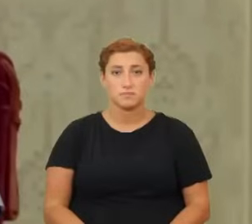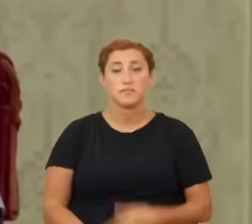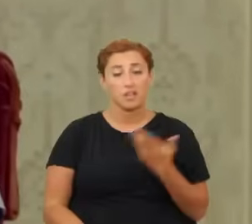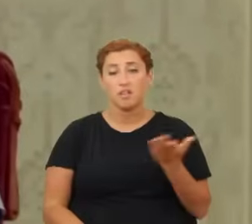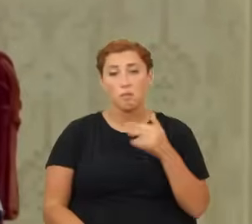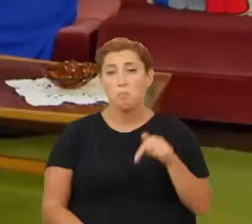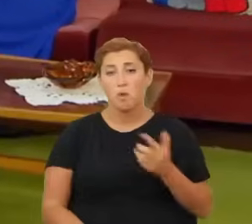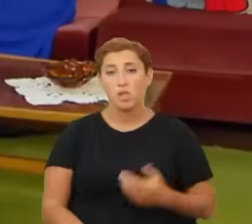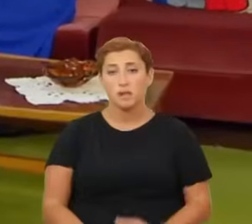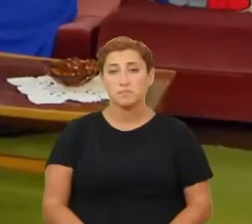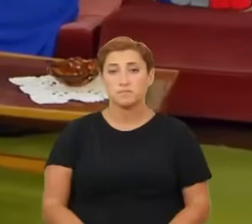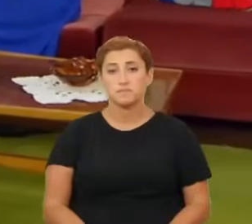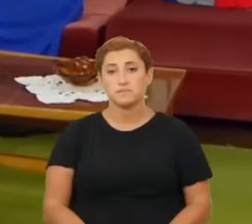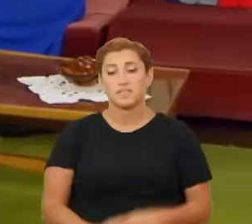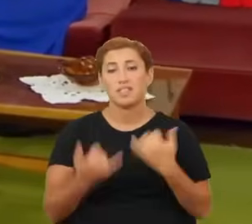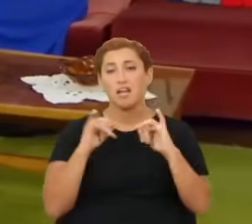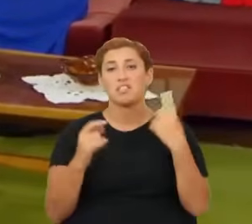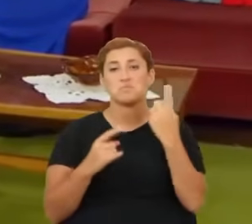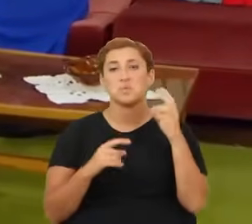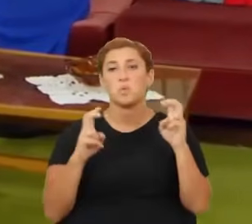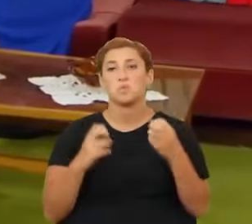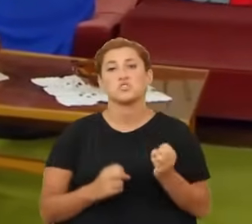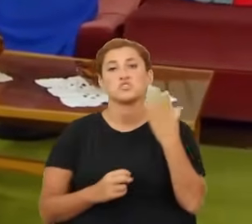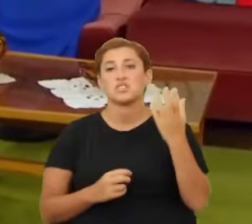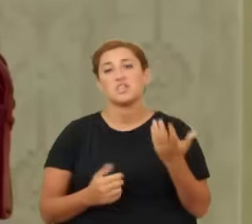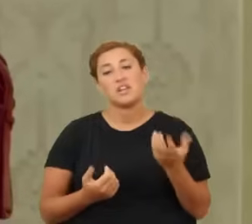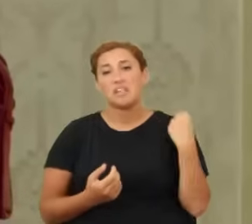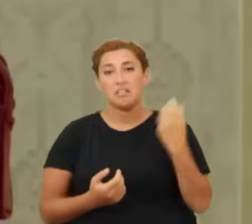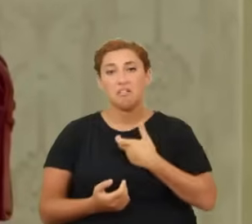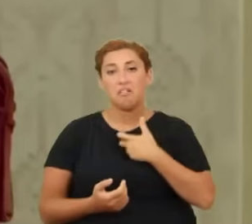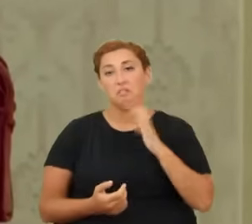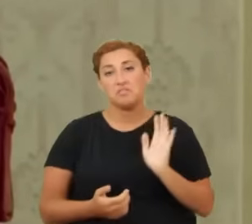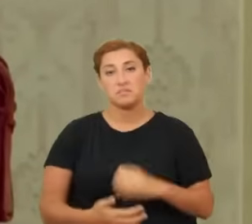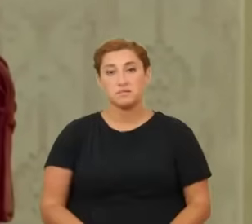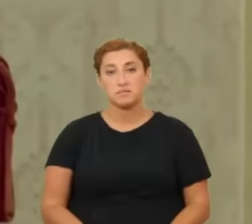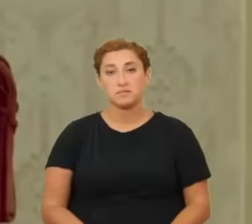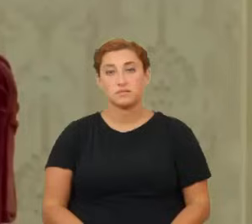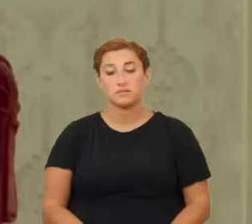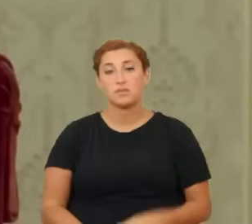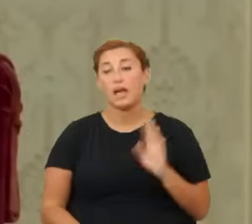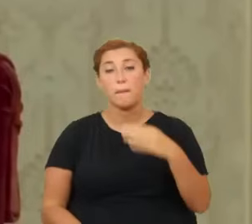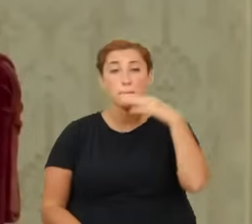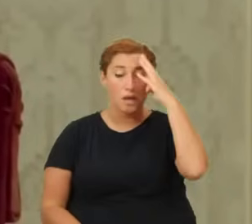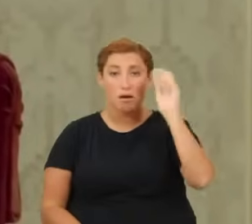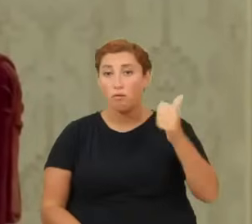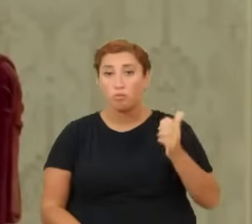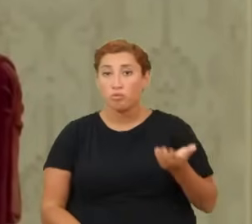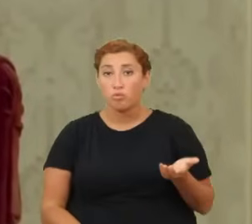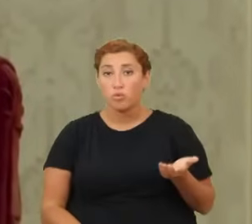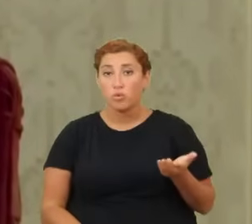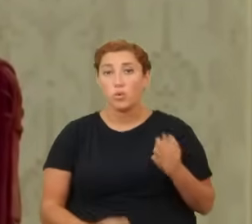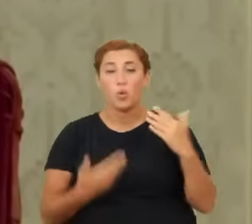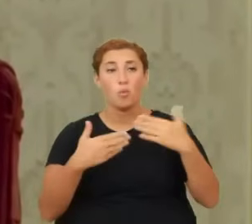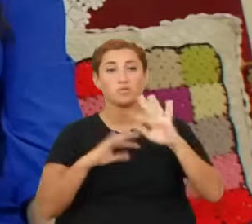Ya işte böyle. De tatil diye bir şey çıkardılar, yeni adet. Hay şimdi yani bayram günü.